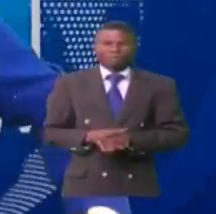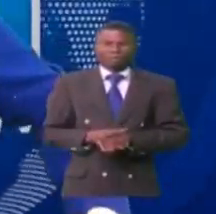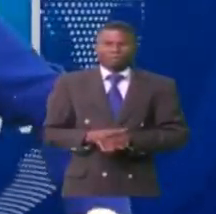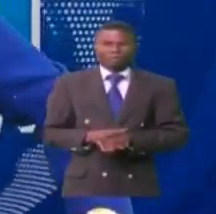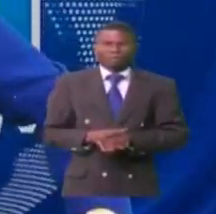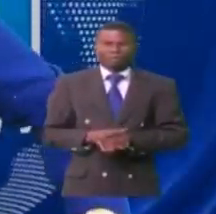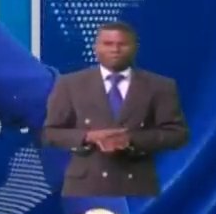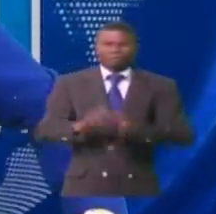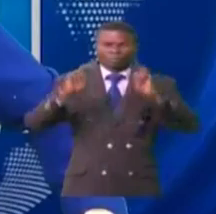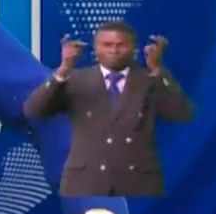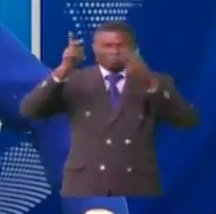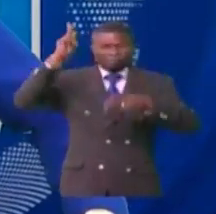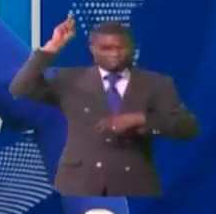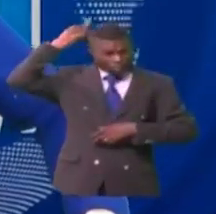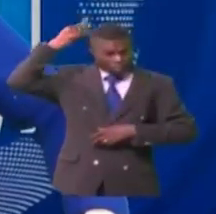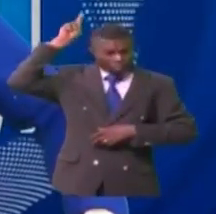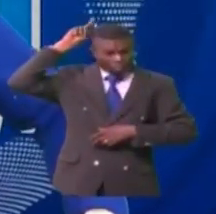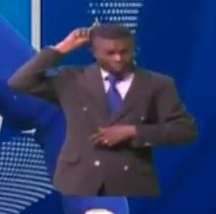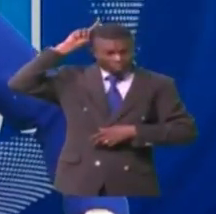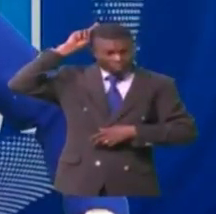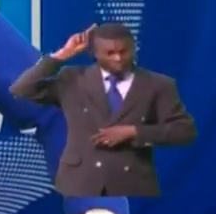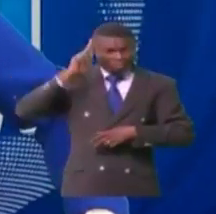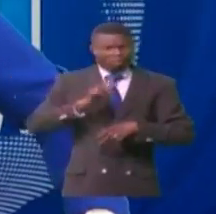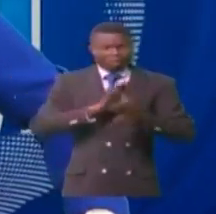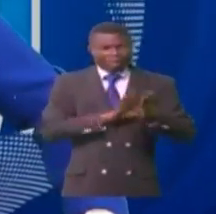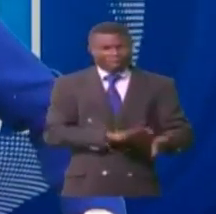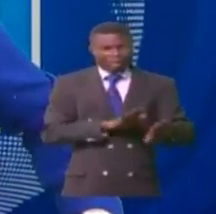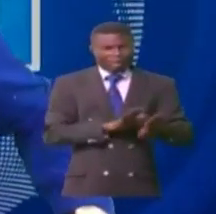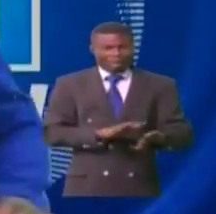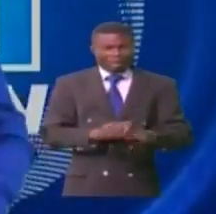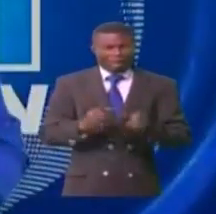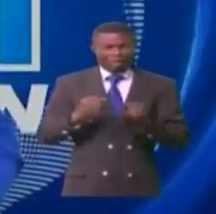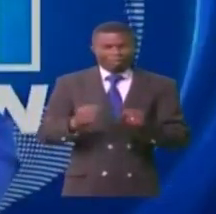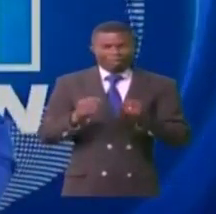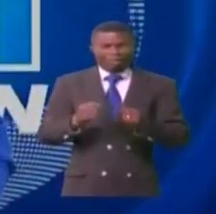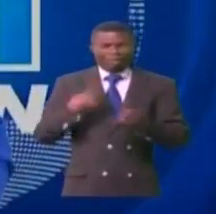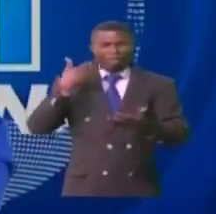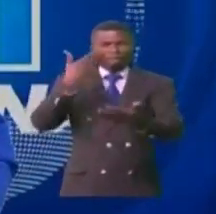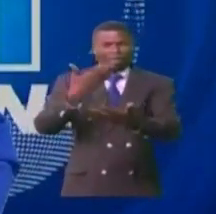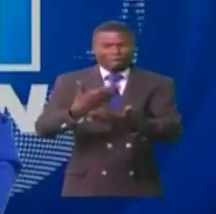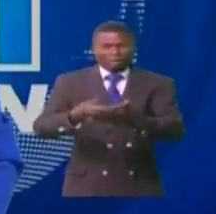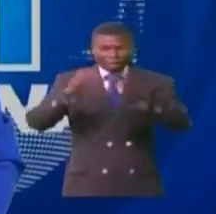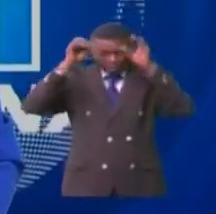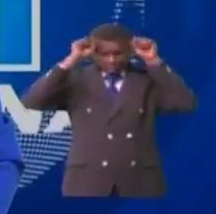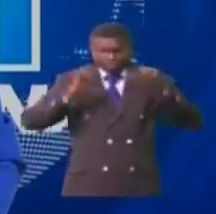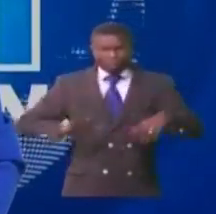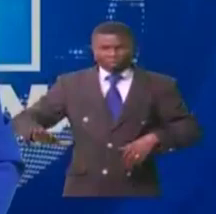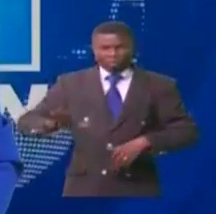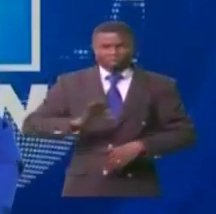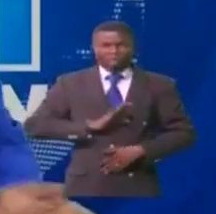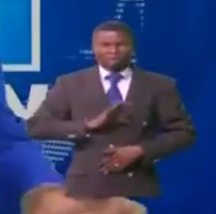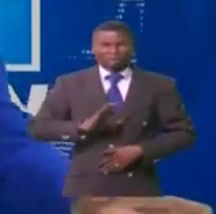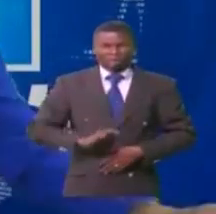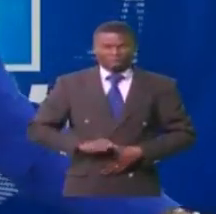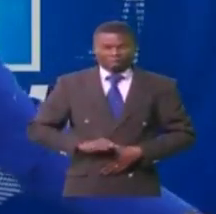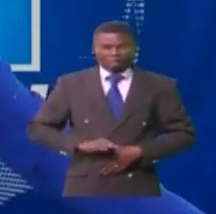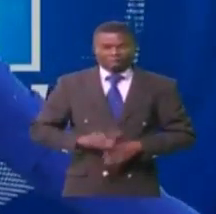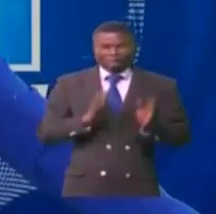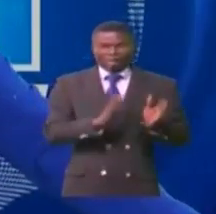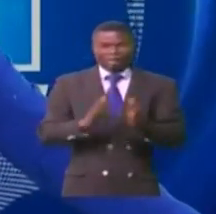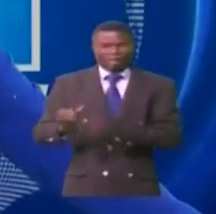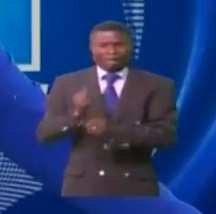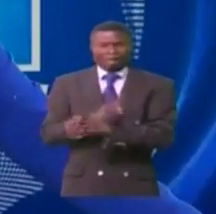Entre-temps, la ville de Kolwezi vit dans l'attente imminente de l'arrivée du président de la République. Les préparatifs vont bon